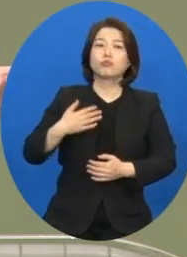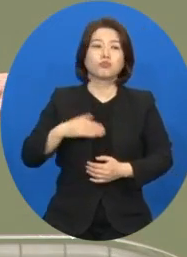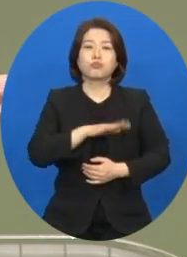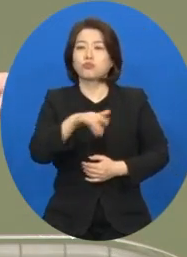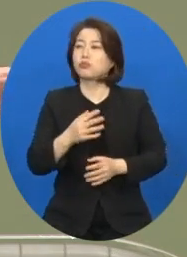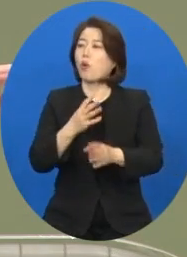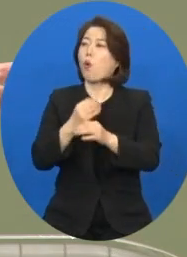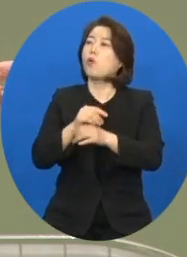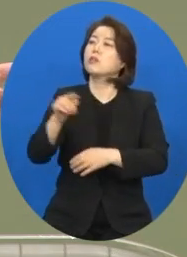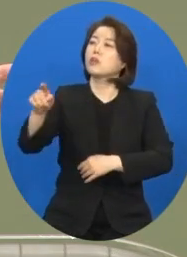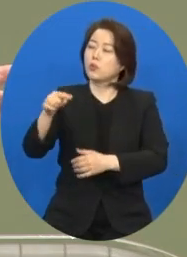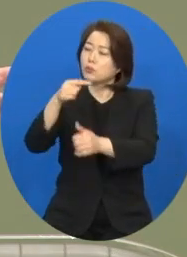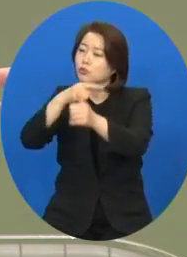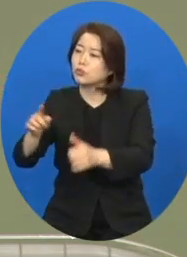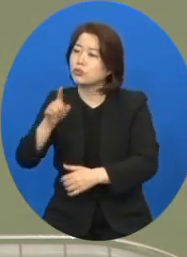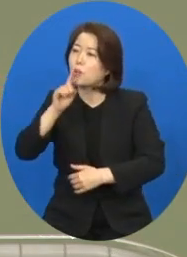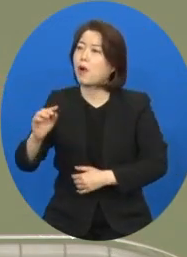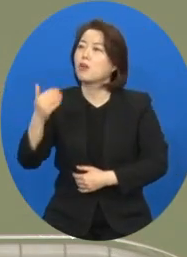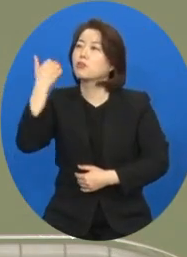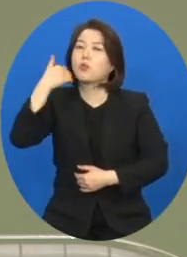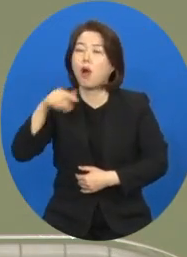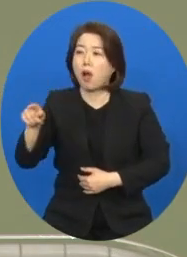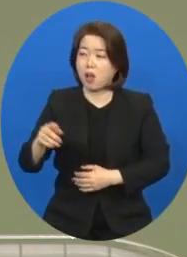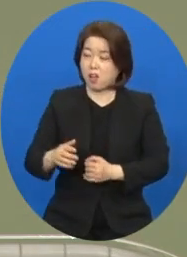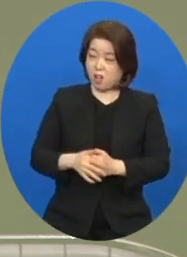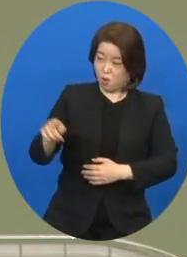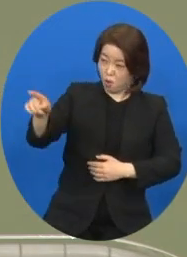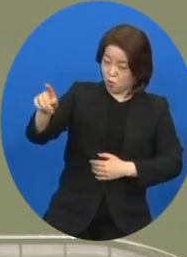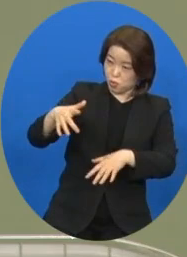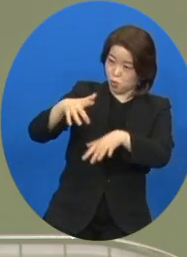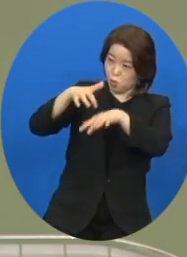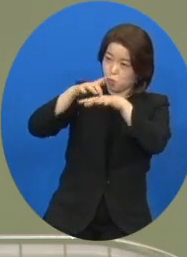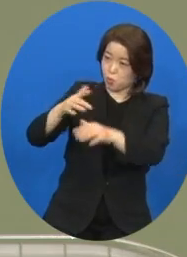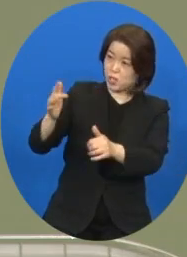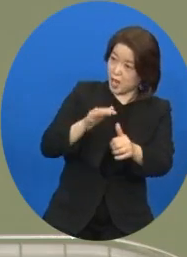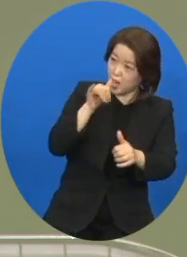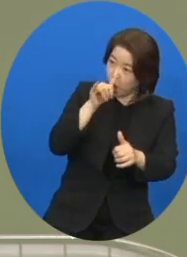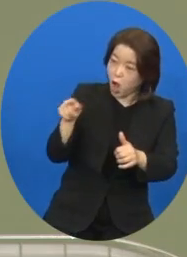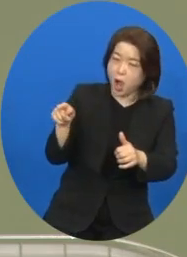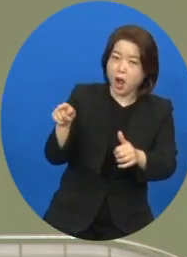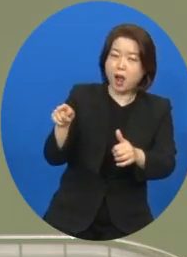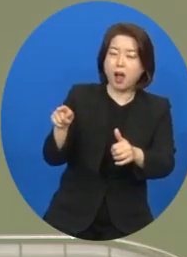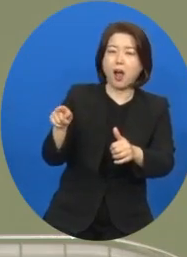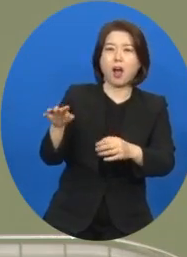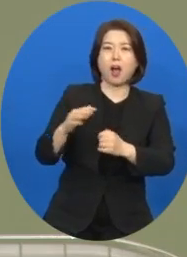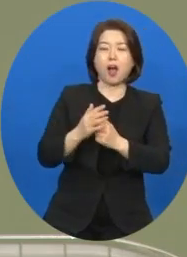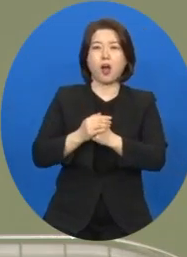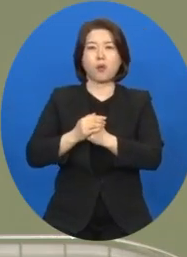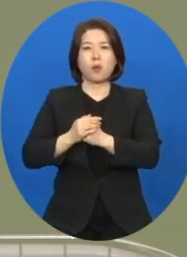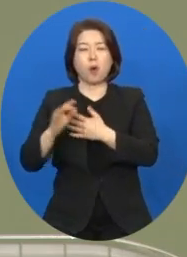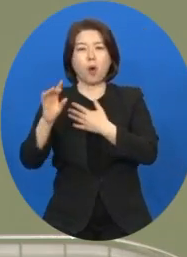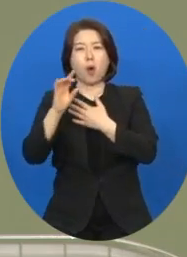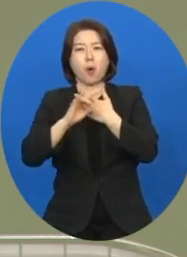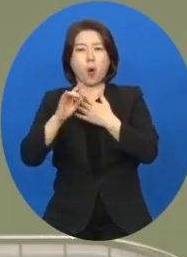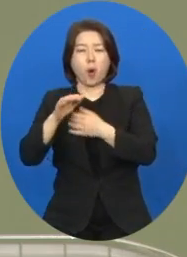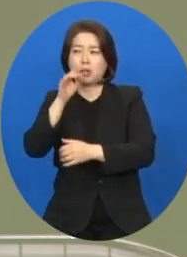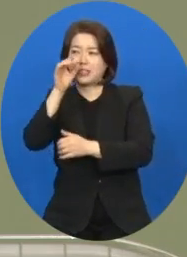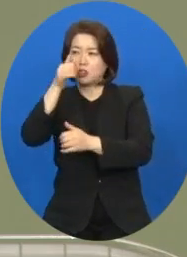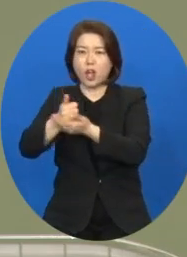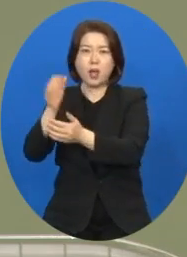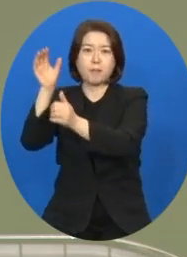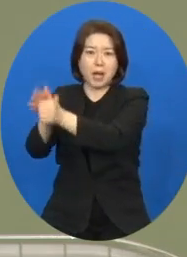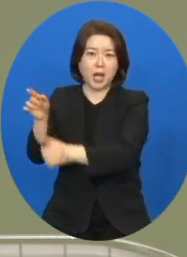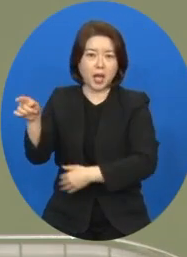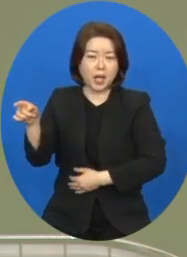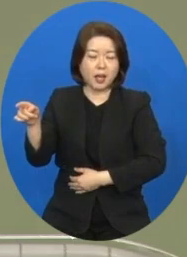당신을 죽이겠다고 했냐. 당신 귀신 들렸네. 이런 식으로 예수님을 뒤집어 씌웁니다. 그런데 그들은